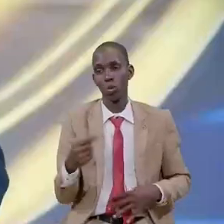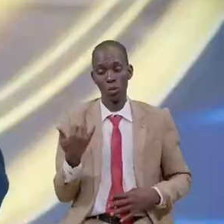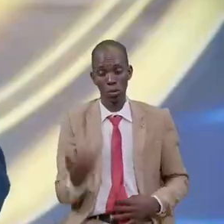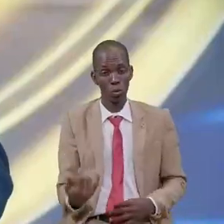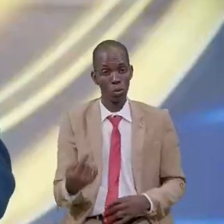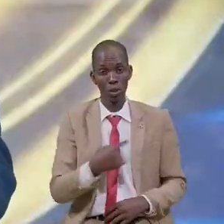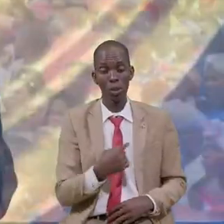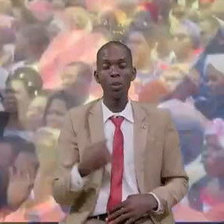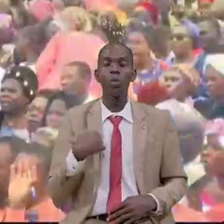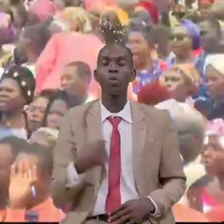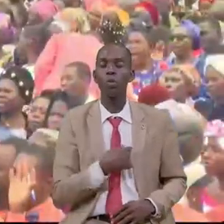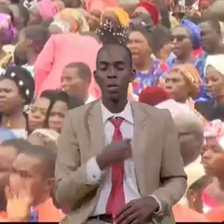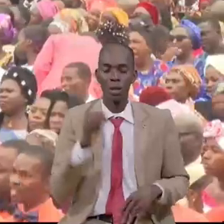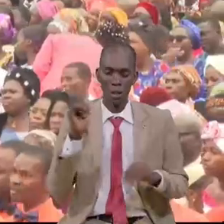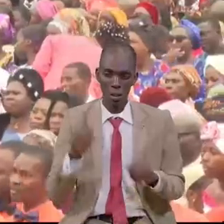Donner un bon amen, non?